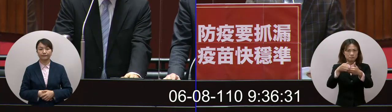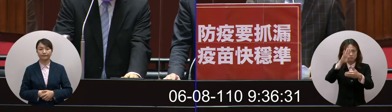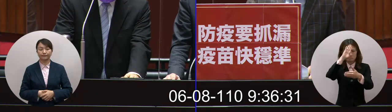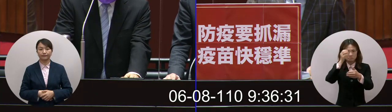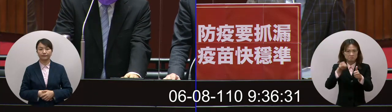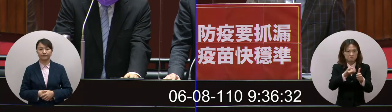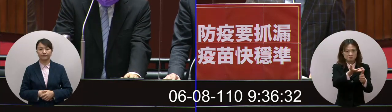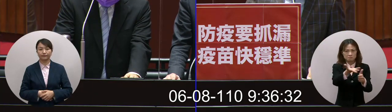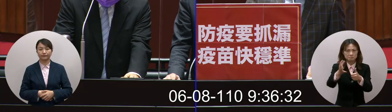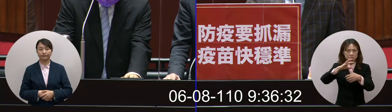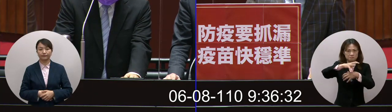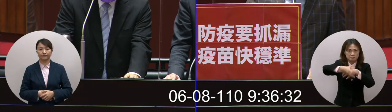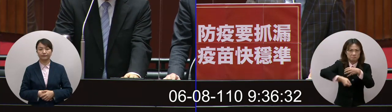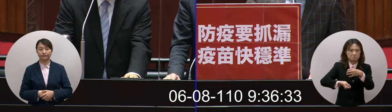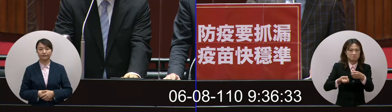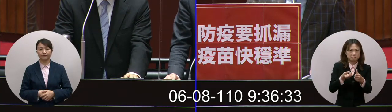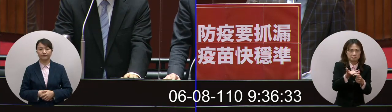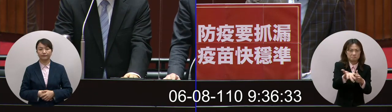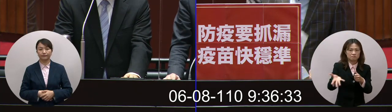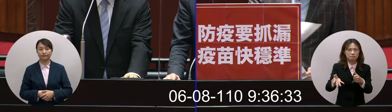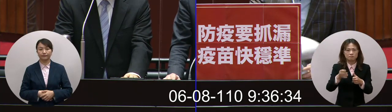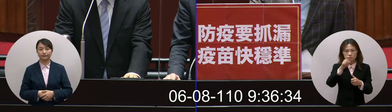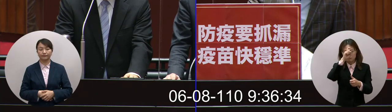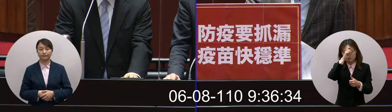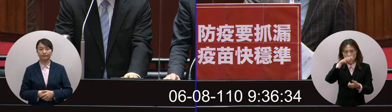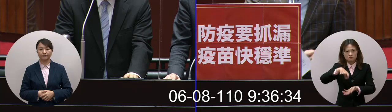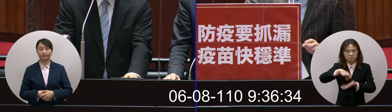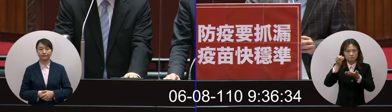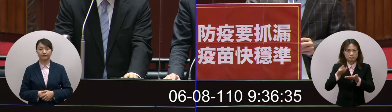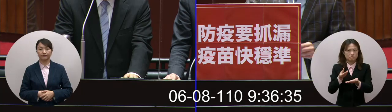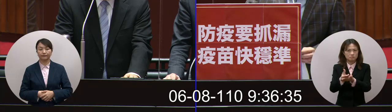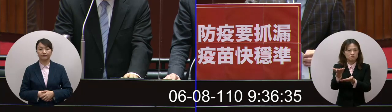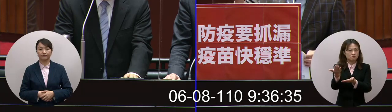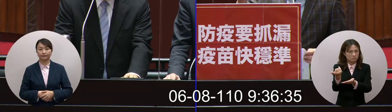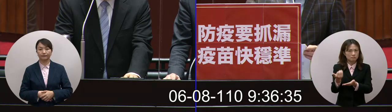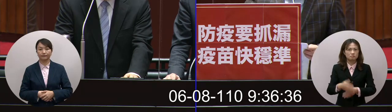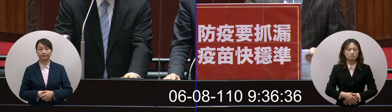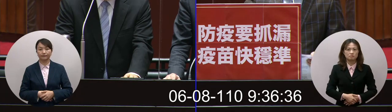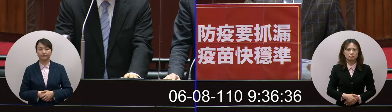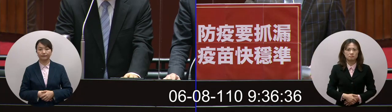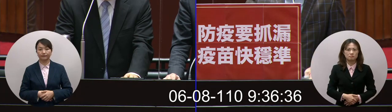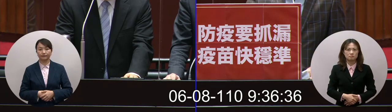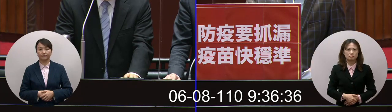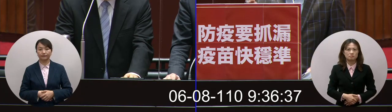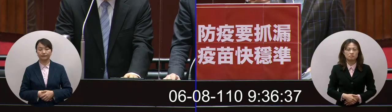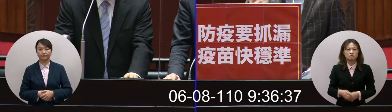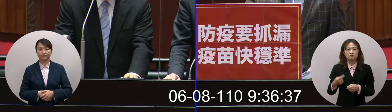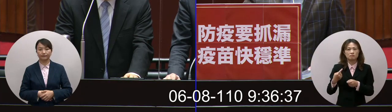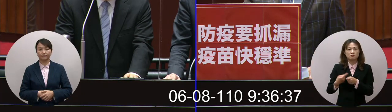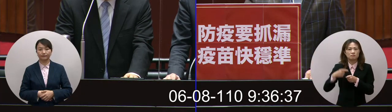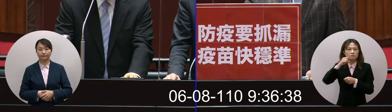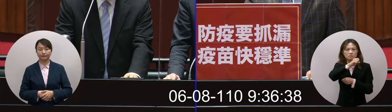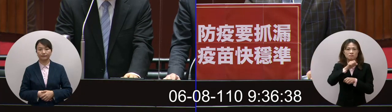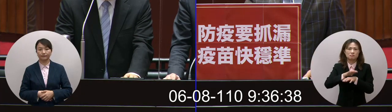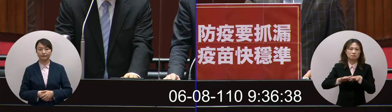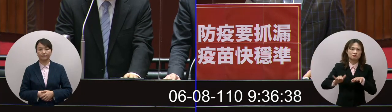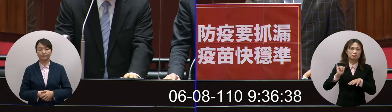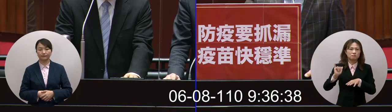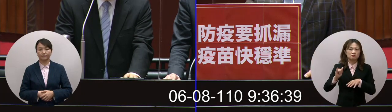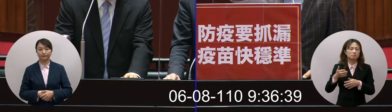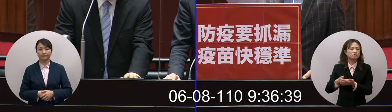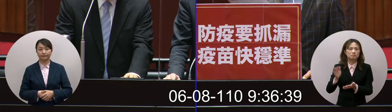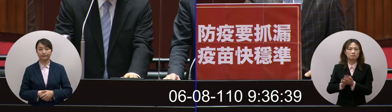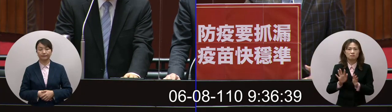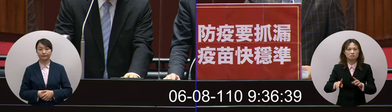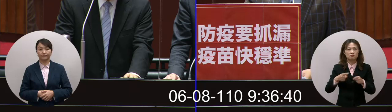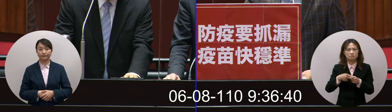世界这件代志，啊，发出抗议个球场。以及着，虽然台湾去年咱顾起来就算了啦，但是今年既然安尼啊，吼